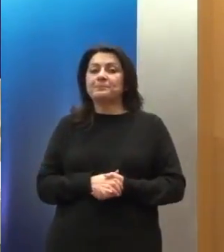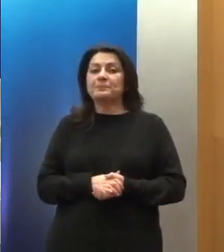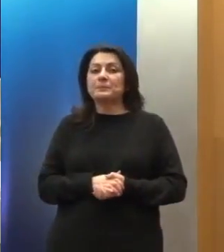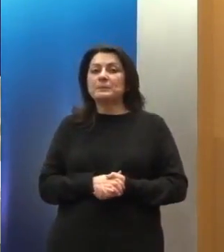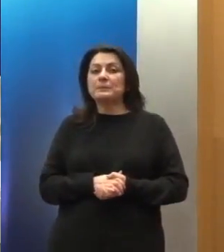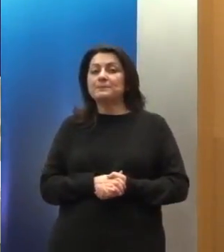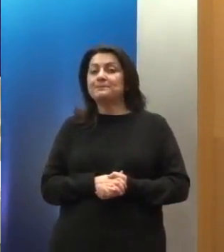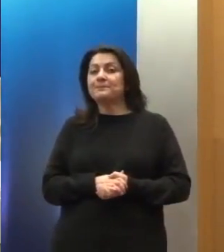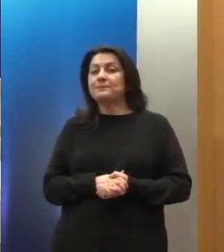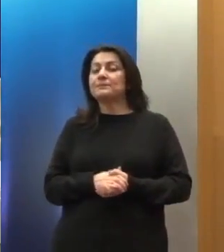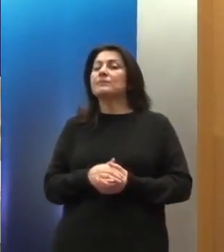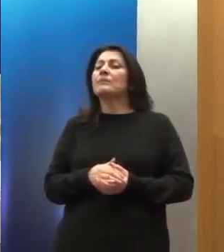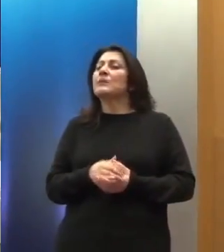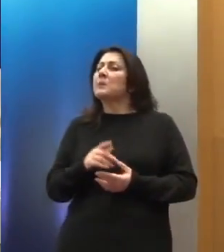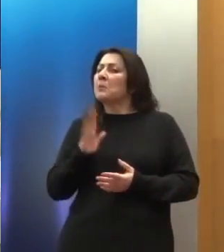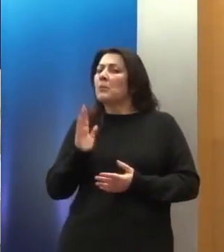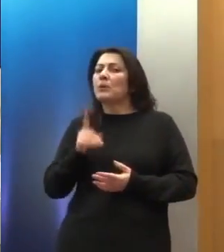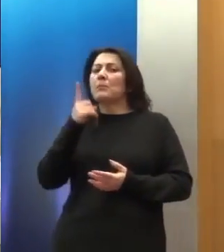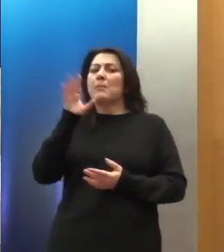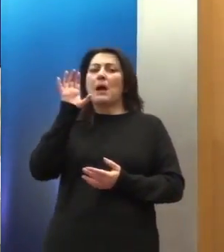λοιπόν, μπορεί κάποια χώρα,